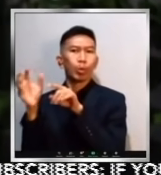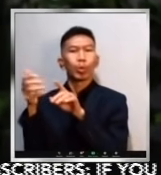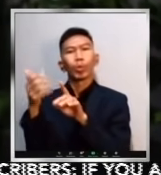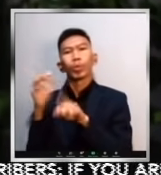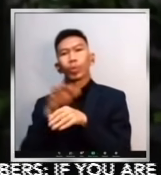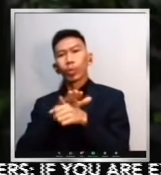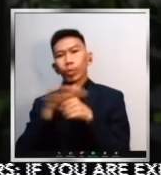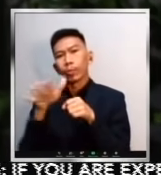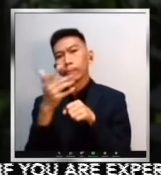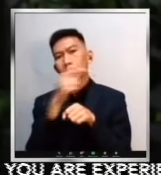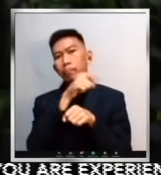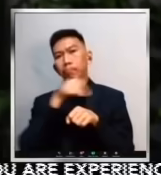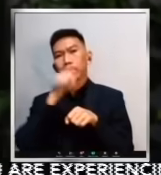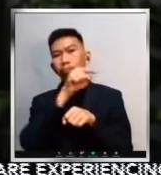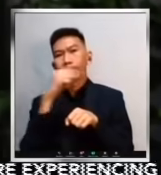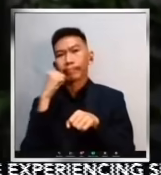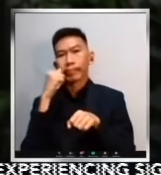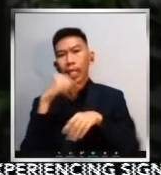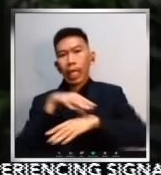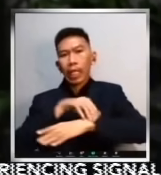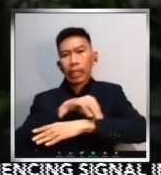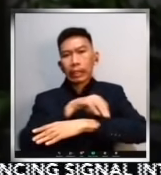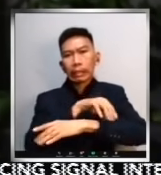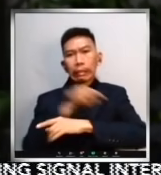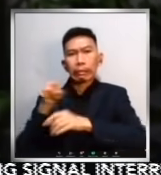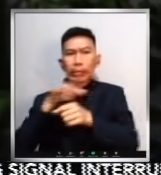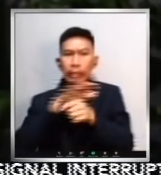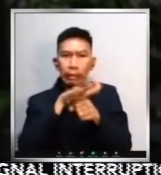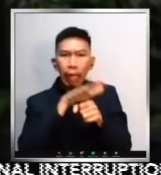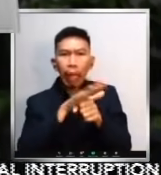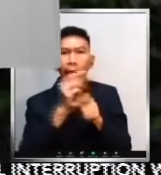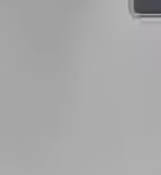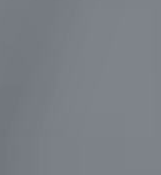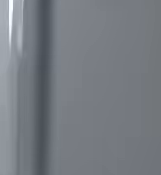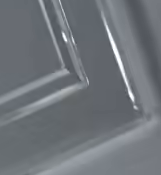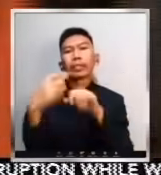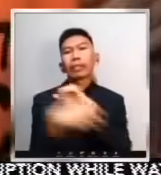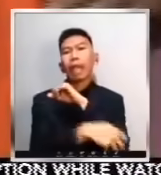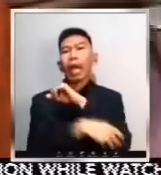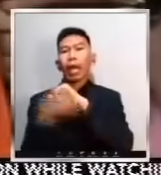pangre-rape, ninanakawan pa raw niya ang kanyang mga biktima. Nakatutok si Emil Sumangi.